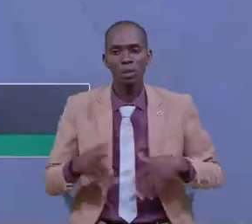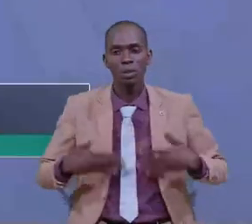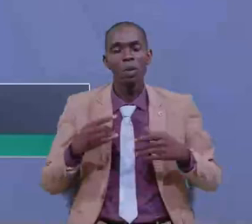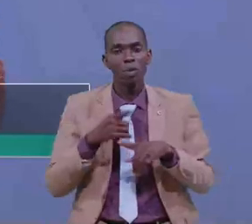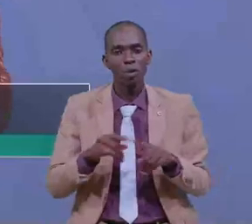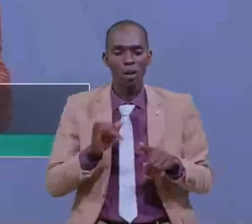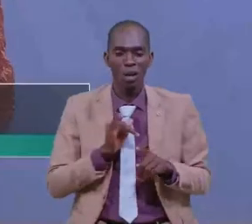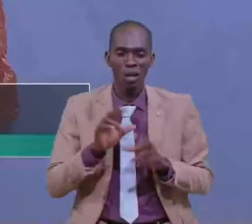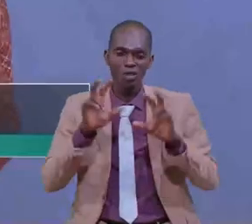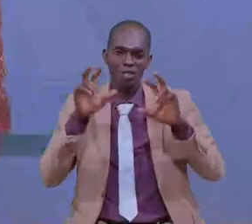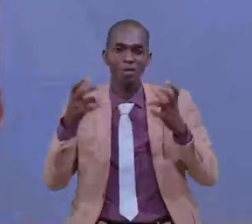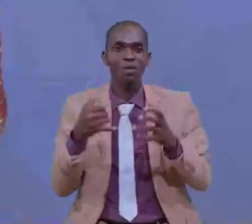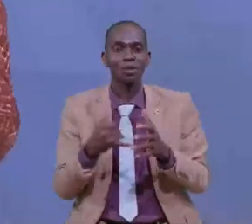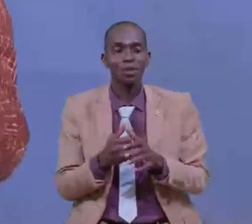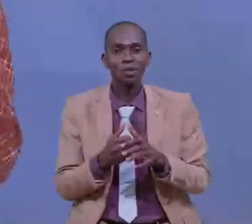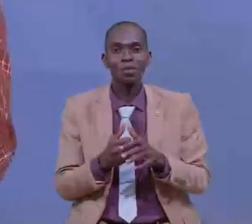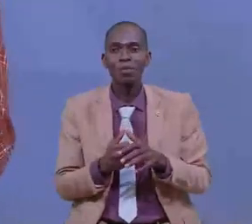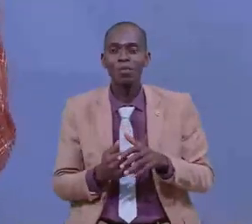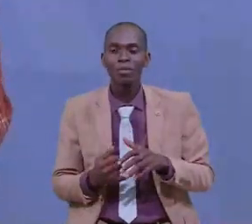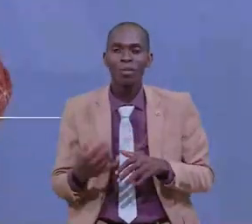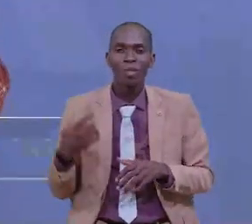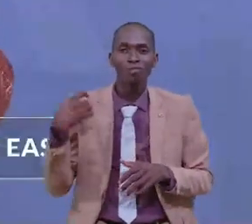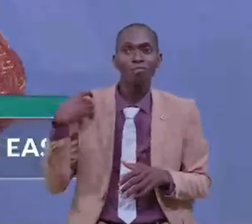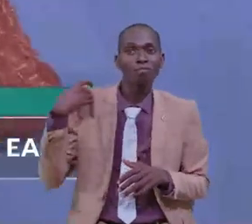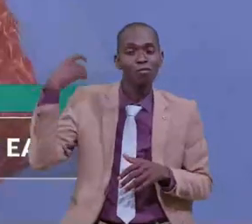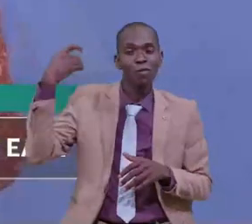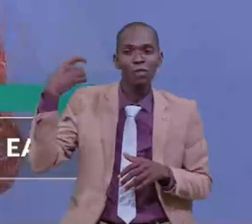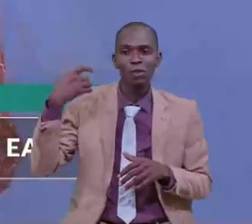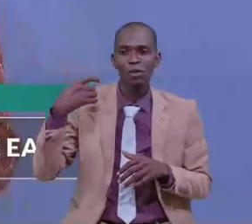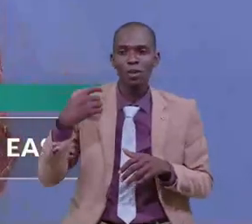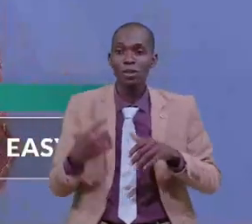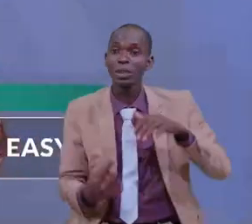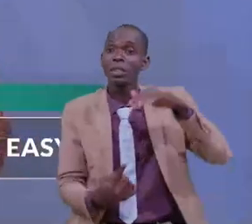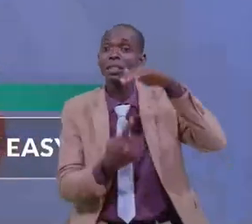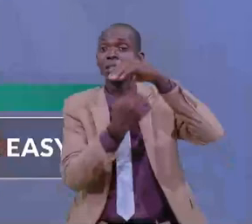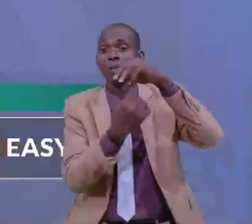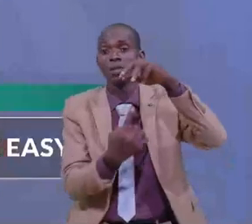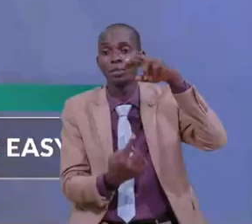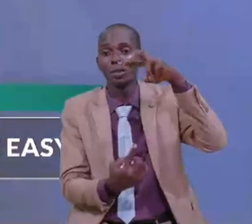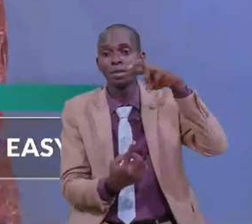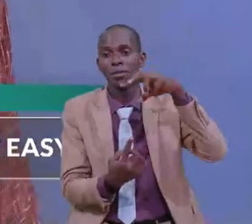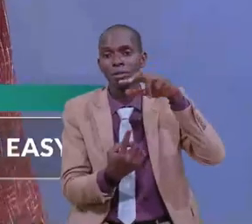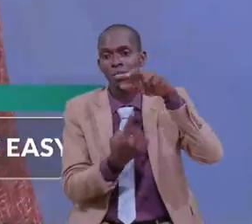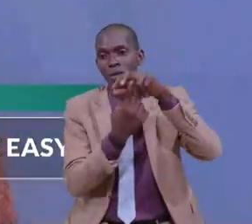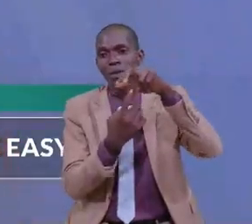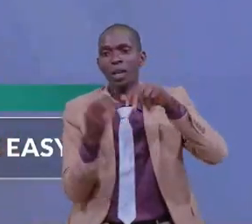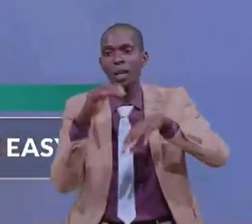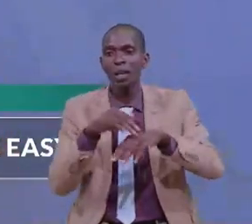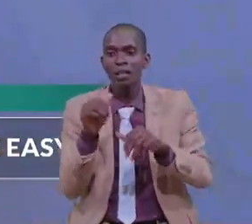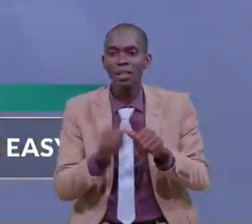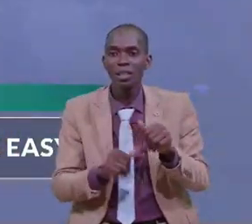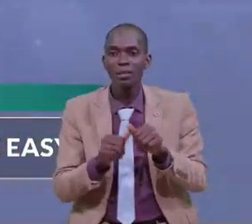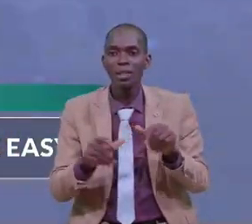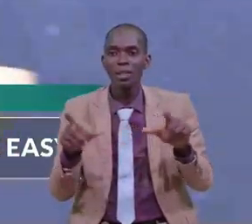la vie. Mais le titre est le championnat à tous les niveaux rendu facile. Le